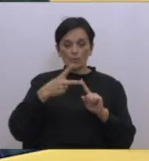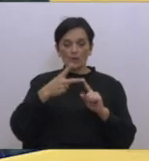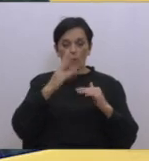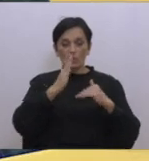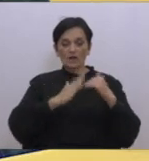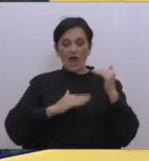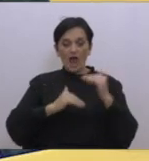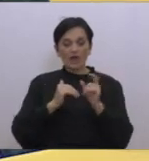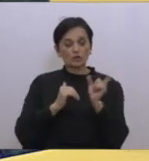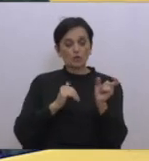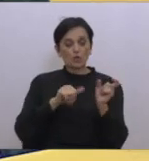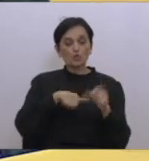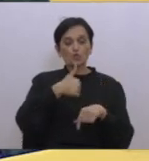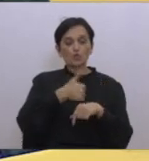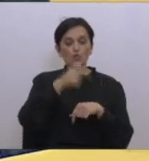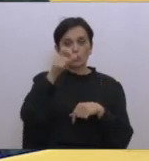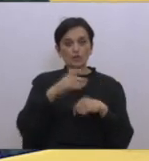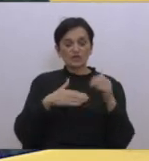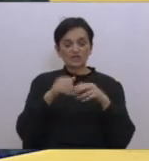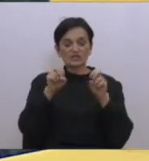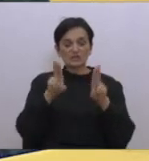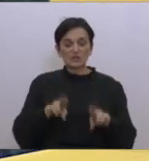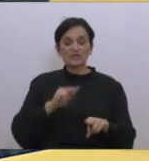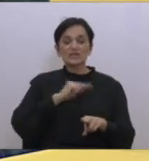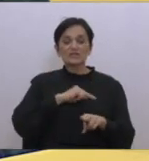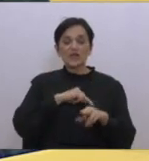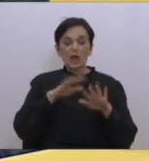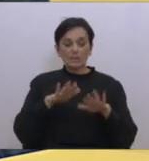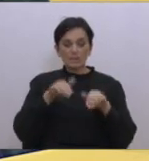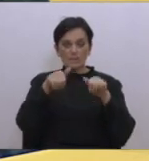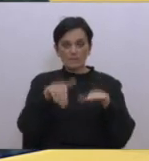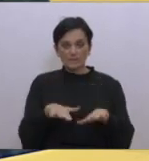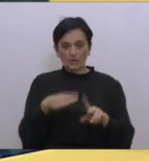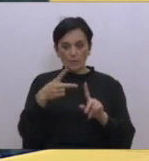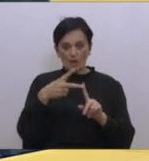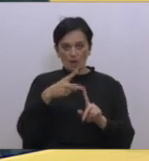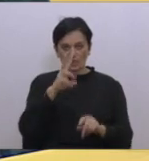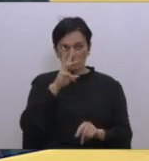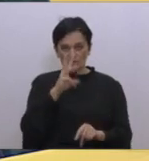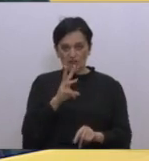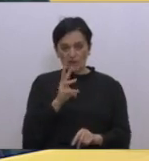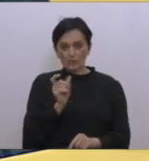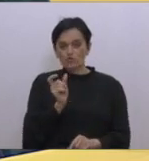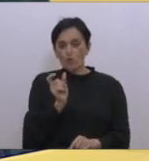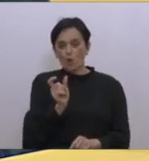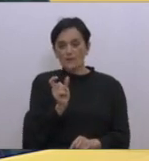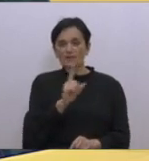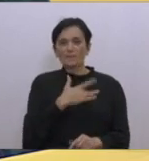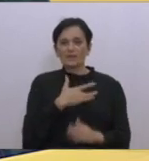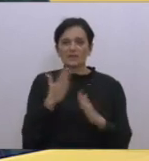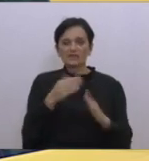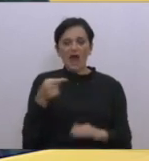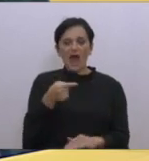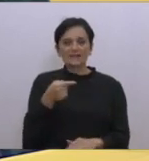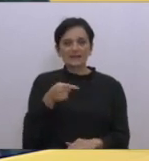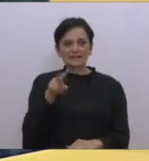კატეგორიის უფროსი სპეციალისტის თანამდებობისთვის დადგენილი მეორე სახელფასო კოეფიციენტის, რაც დაახლოებით 1000